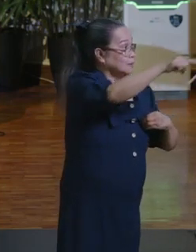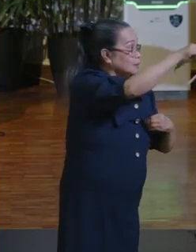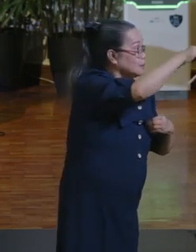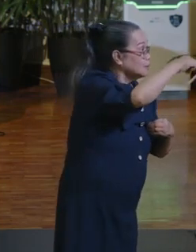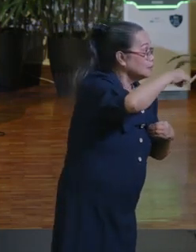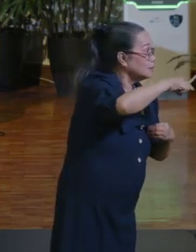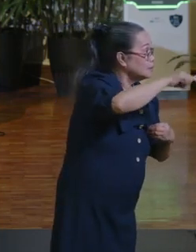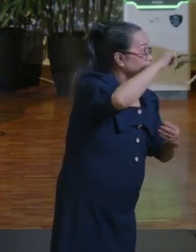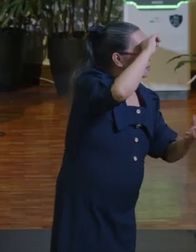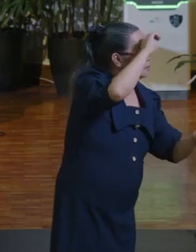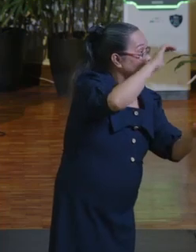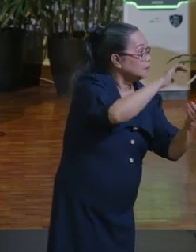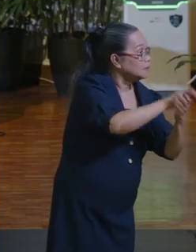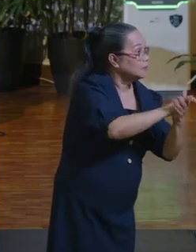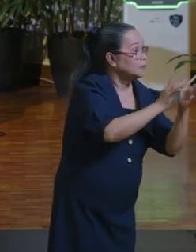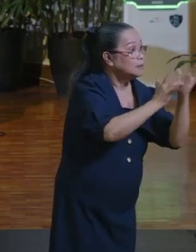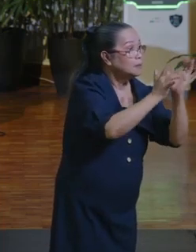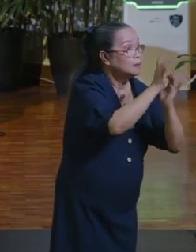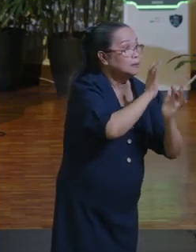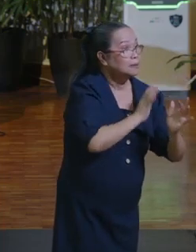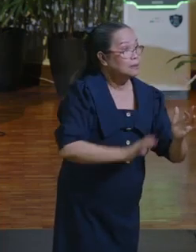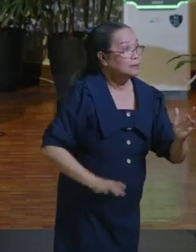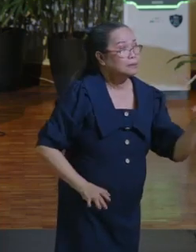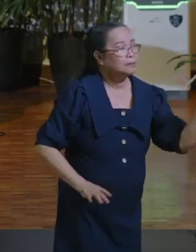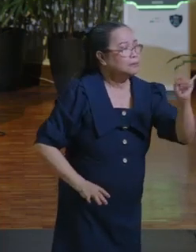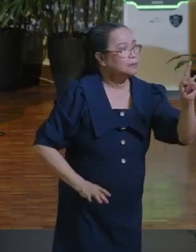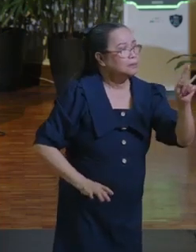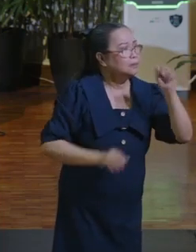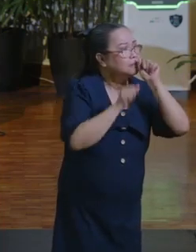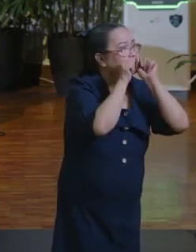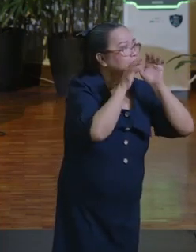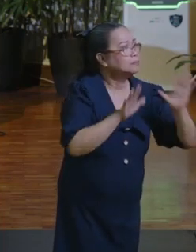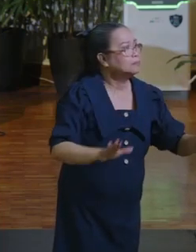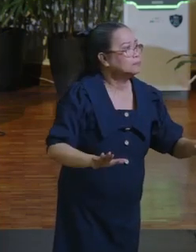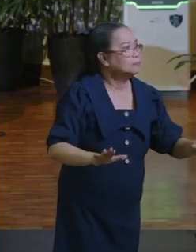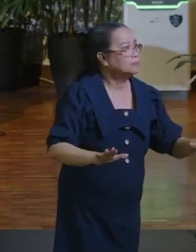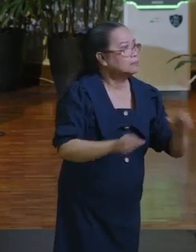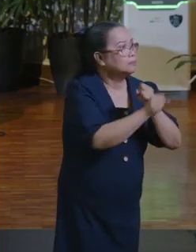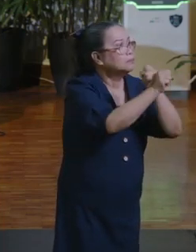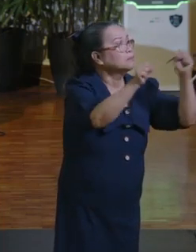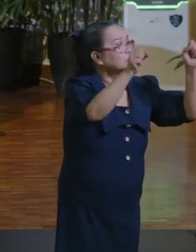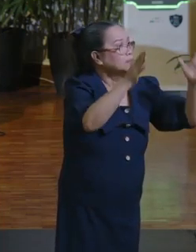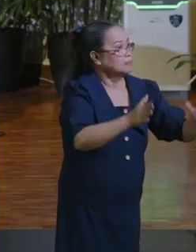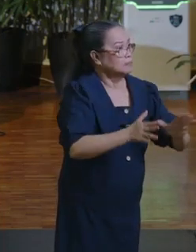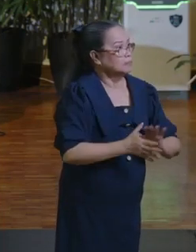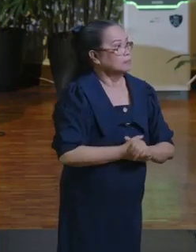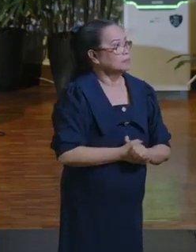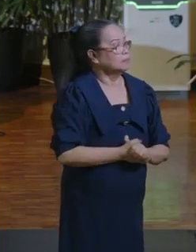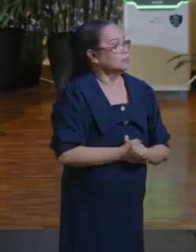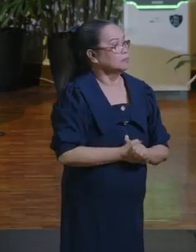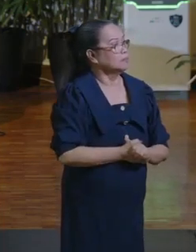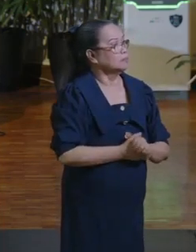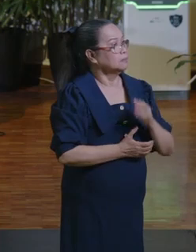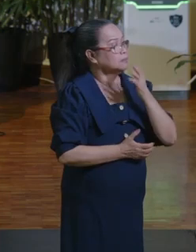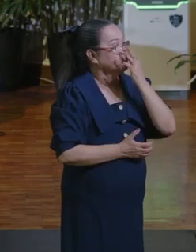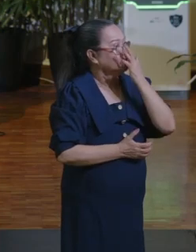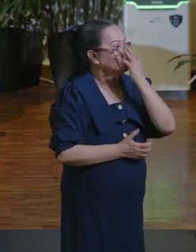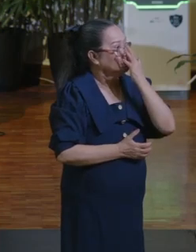ay mananampalataya lamang kay Jesus bilang ating tagapagligtas?